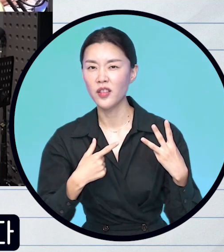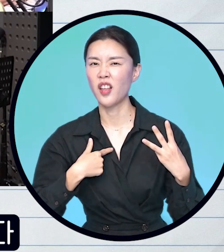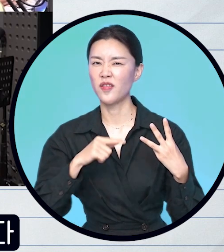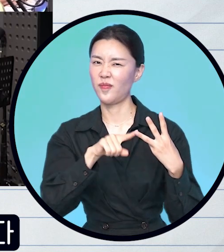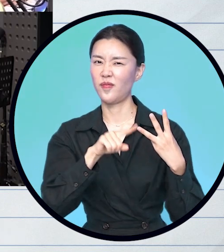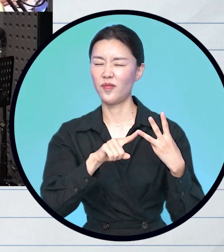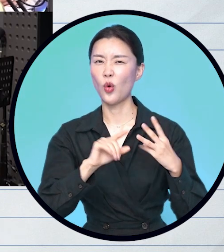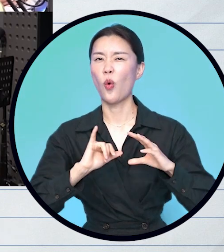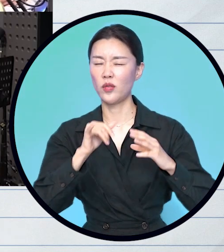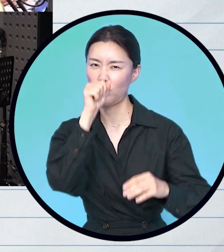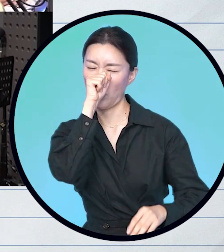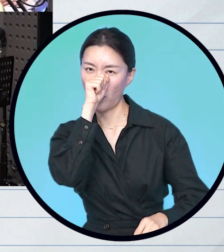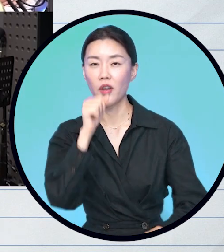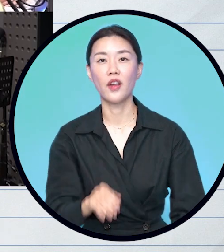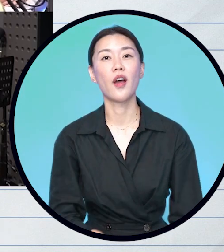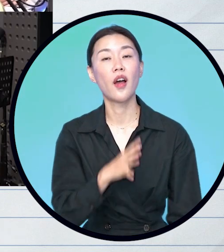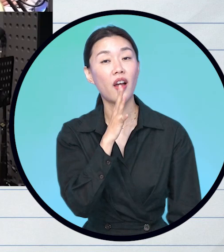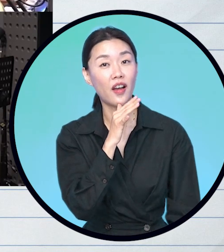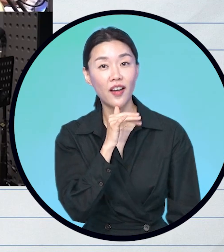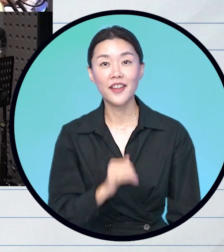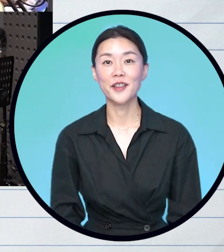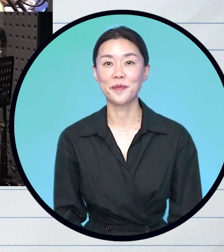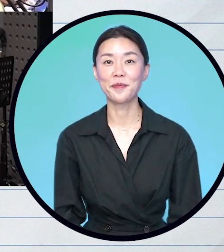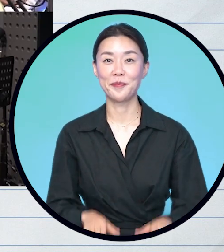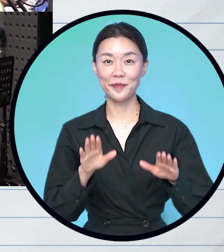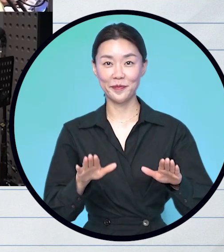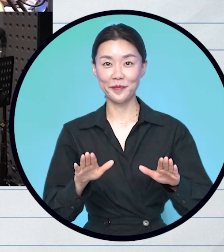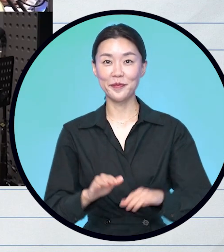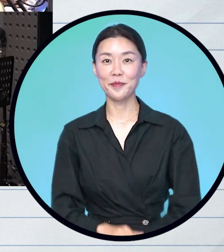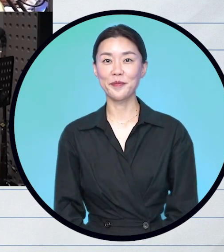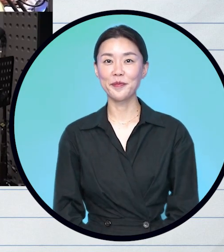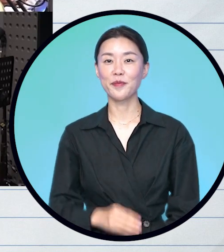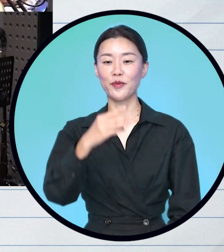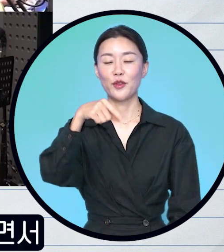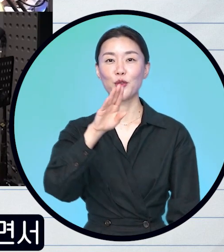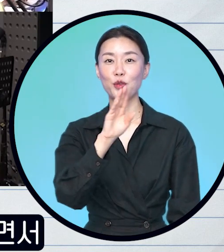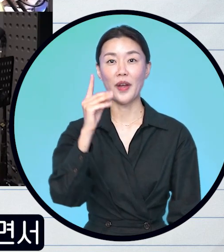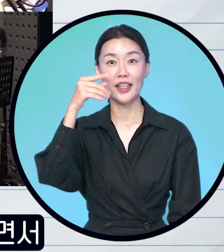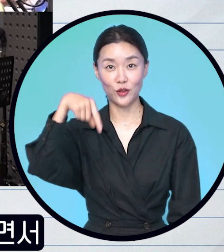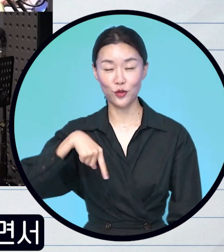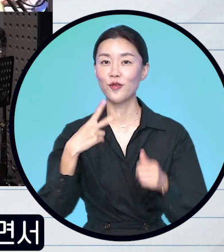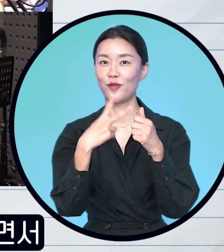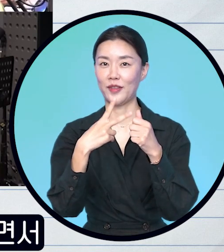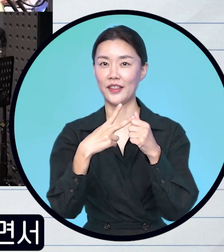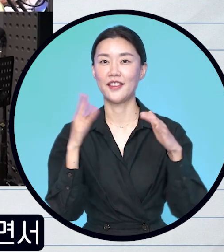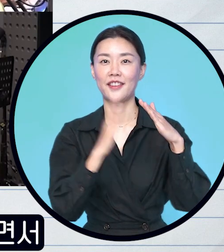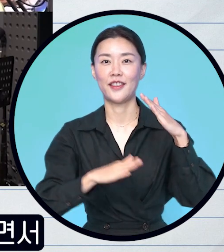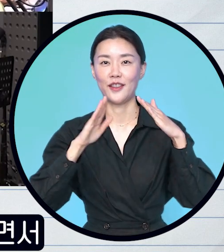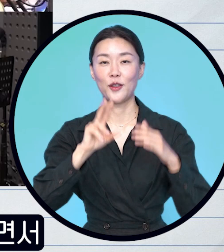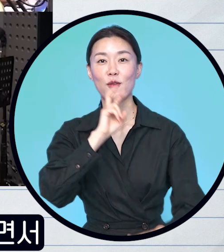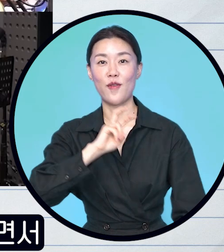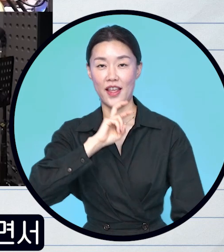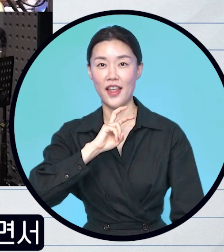버전을 네, 너무 좋아합니다. 월드 버전을 좋아하신다. 네. 저희 이번에는 투모로우 바이 투게더의 두 번째 정규 앨범